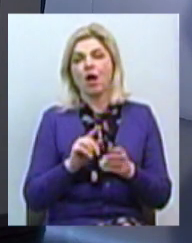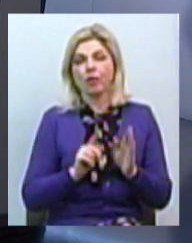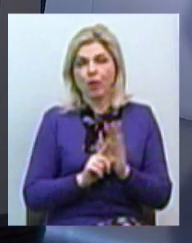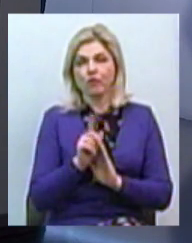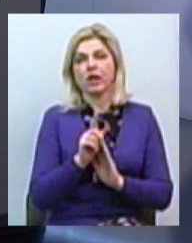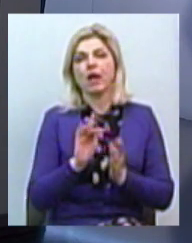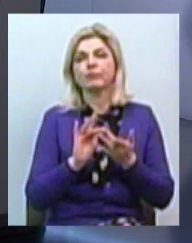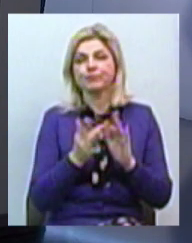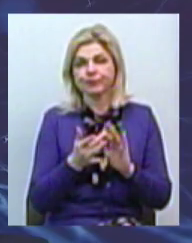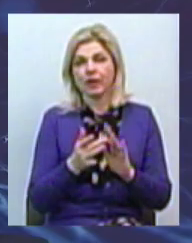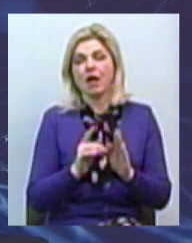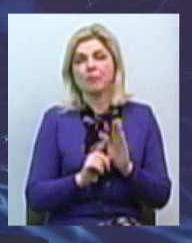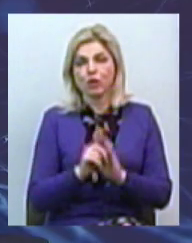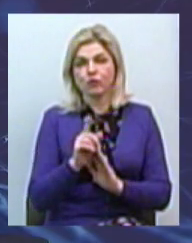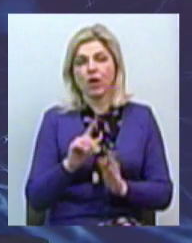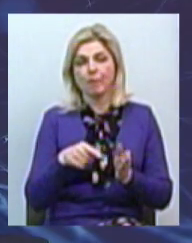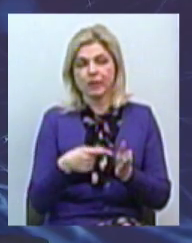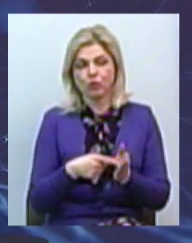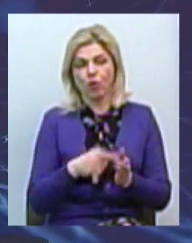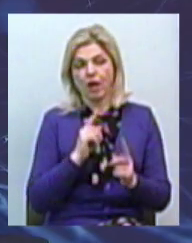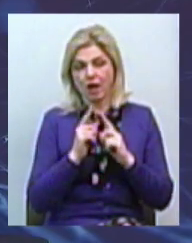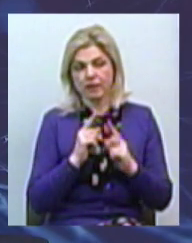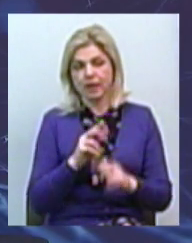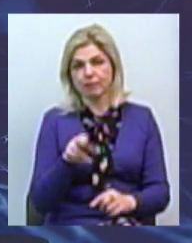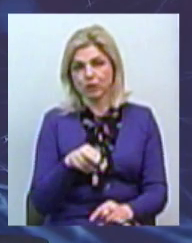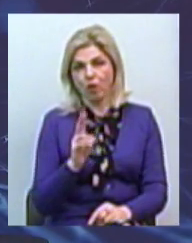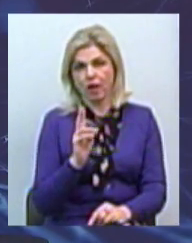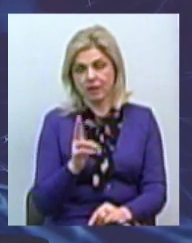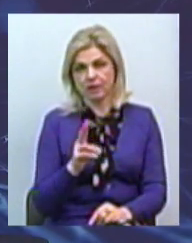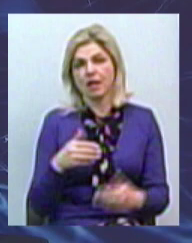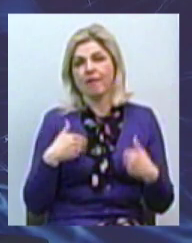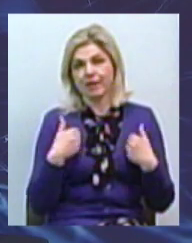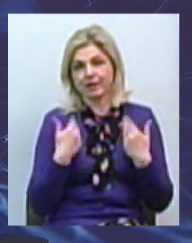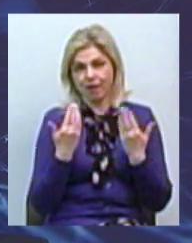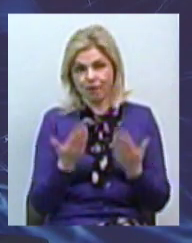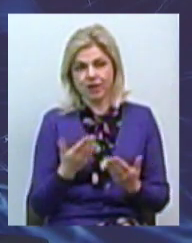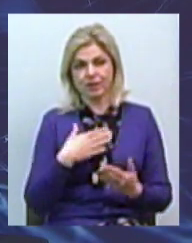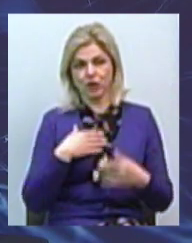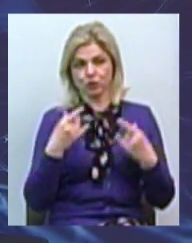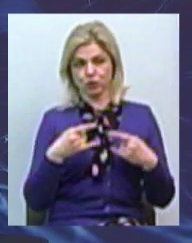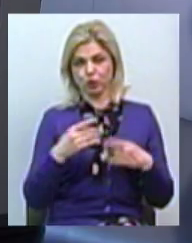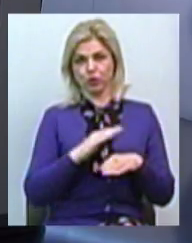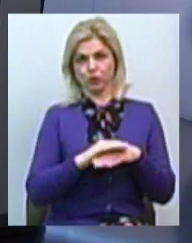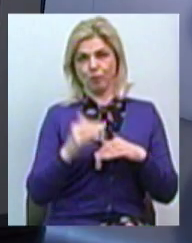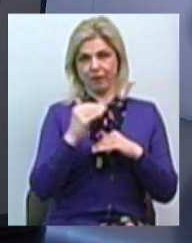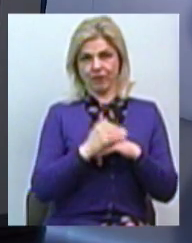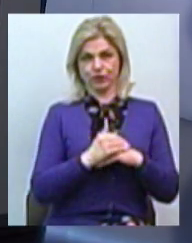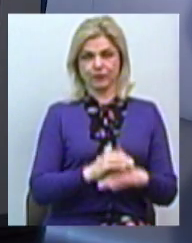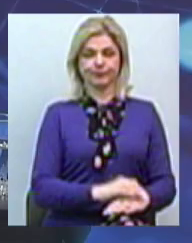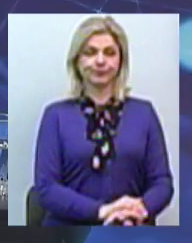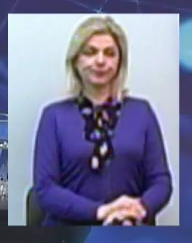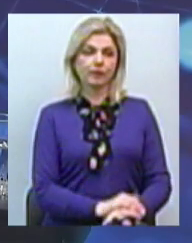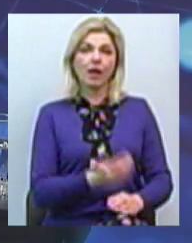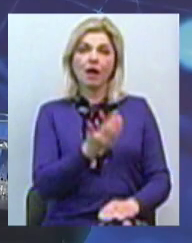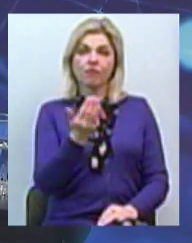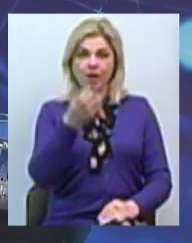врятування Миколаївської міської ради Дмитро Канарський. Дмитро, я вас вітаю в нашій студії. Добрий вечір. Добрий вечір. А глядачам я